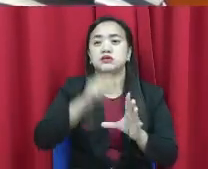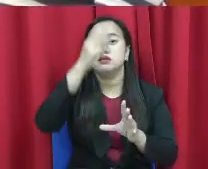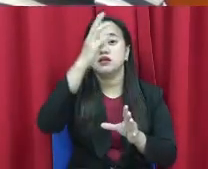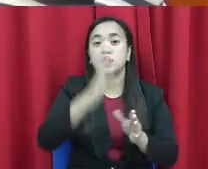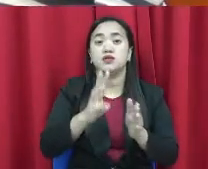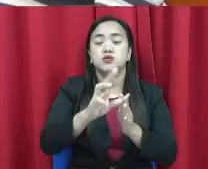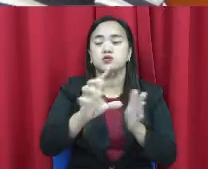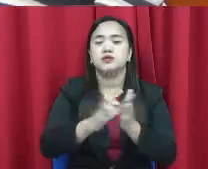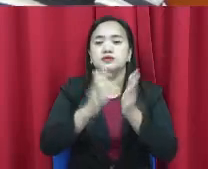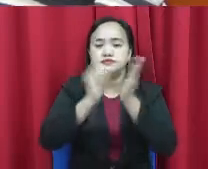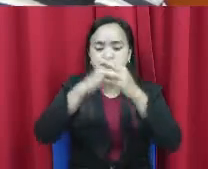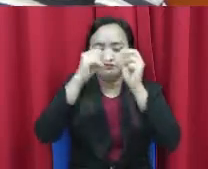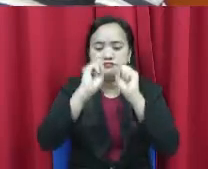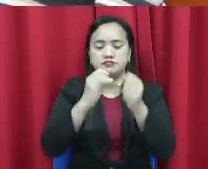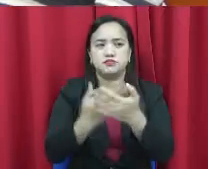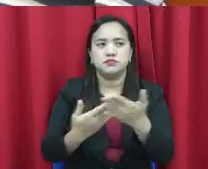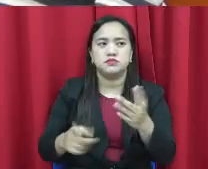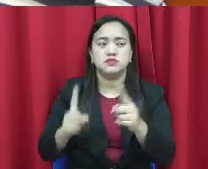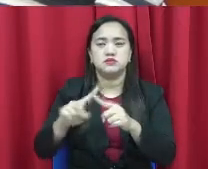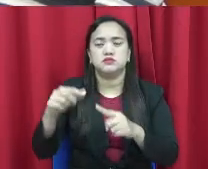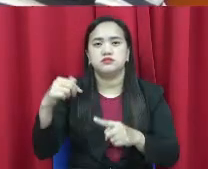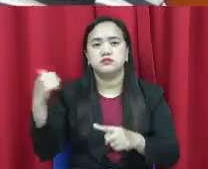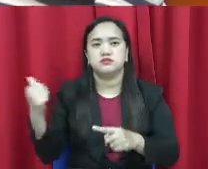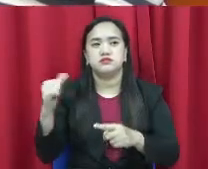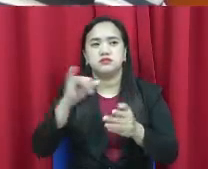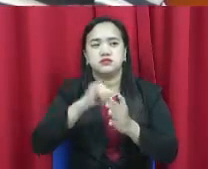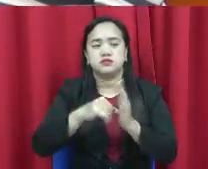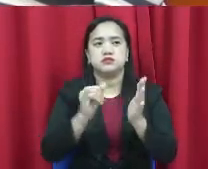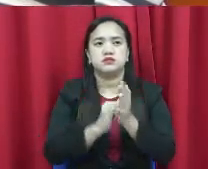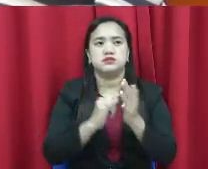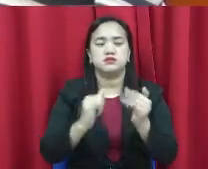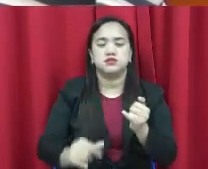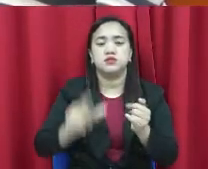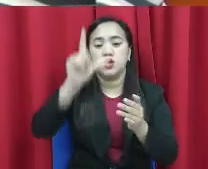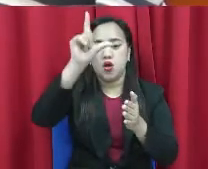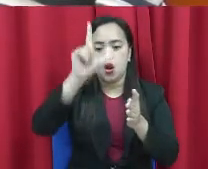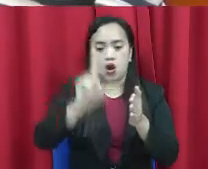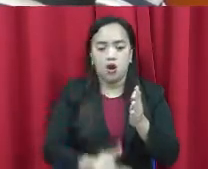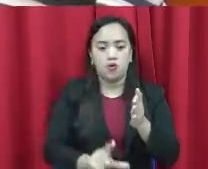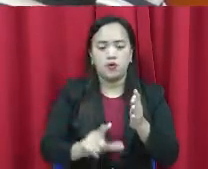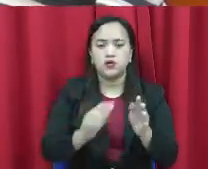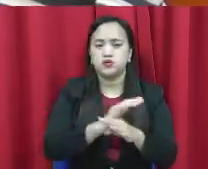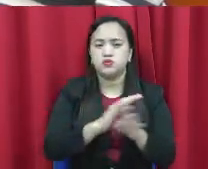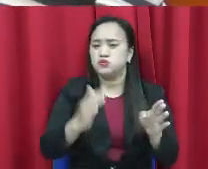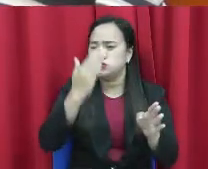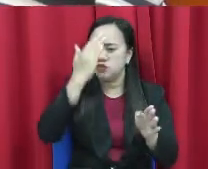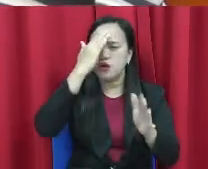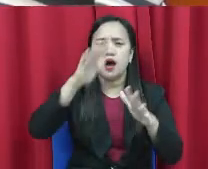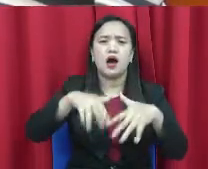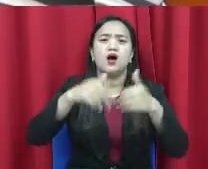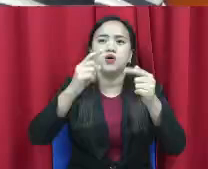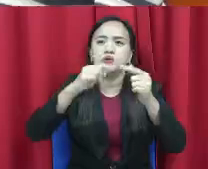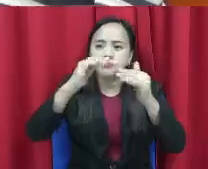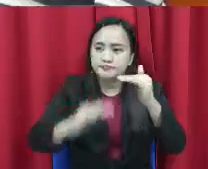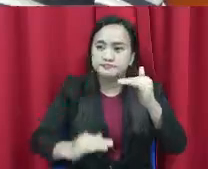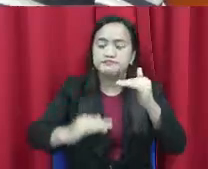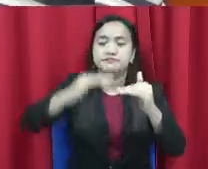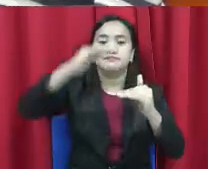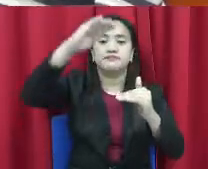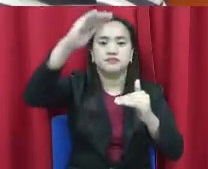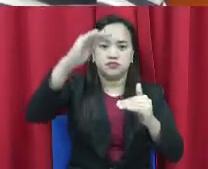Panginoon at mayroon naman doon na talagang lumubog na at nahihirapan na siya kung paano no paah pa